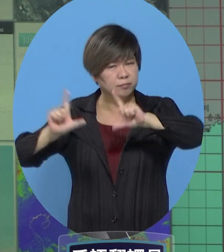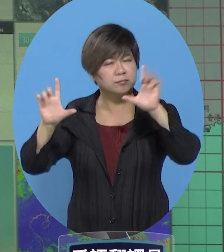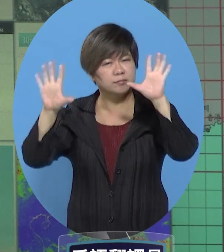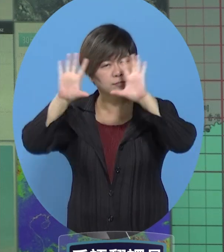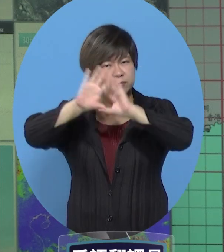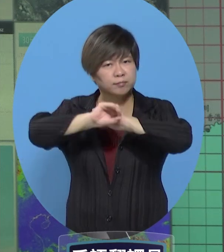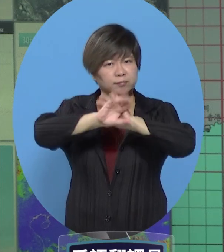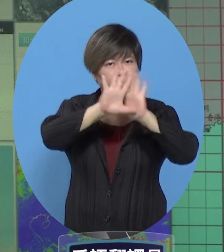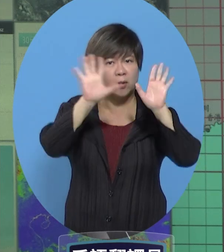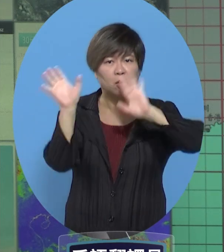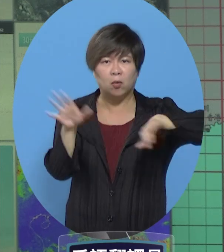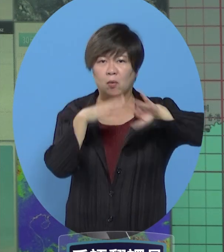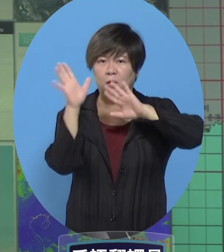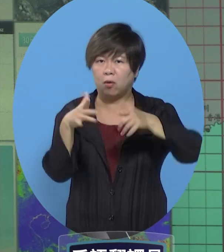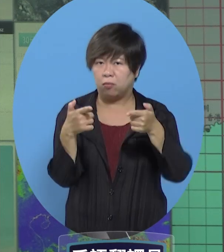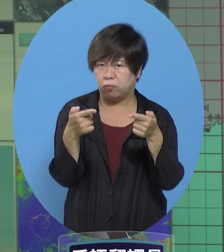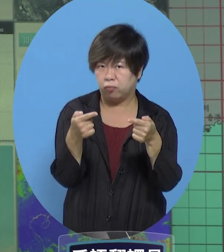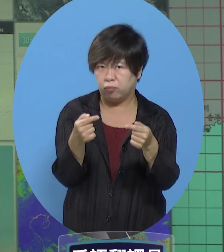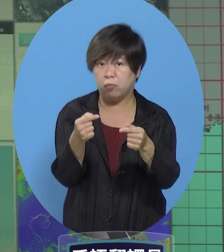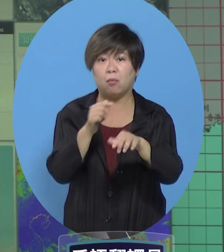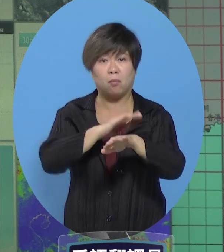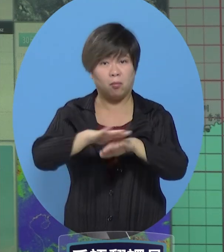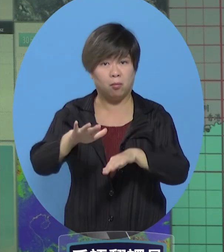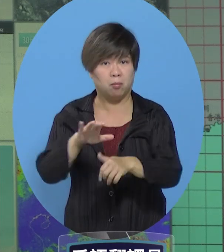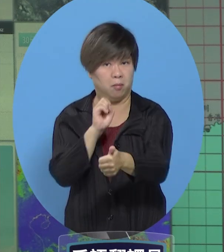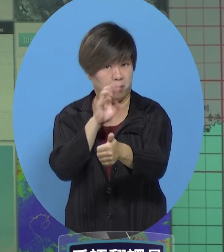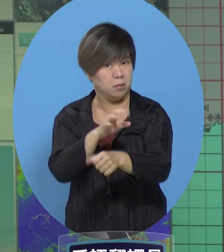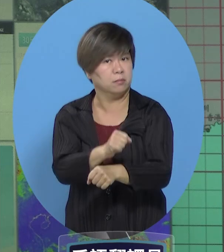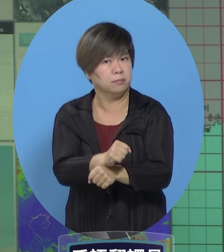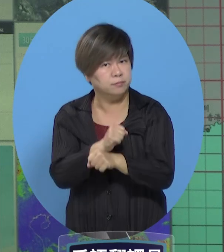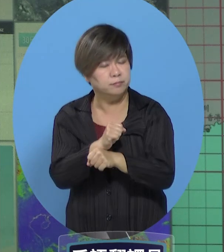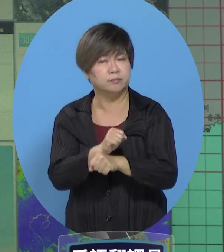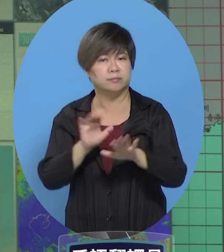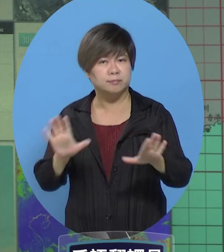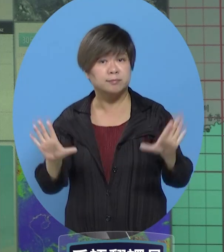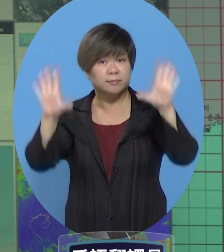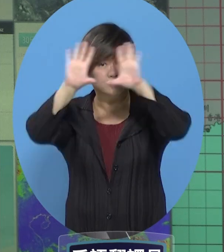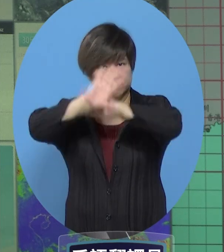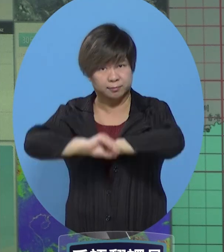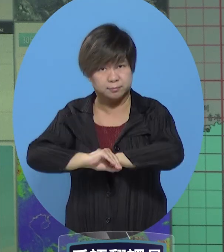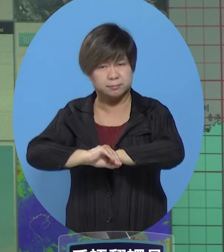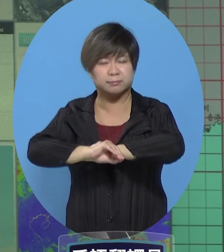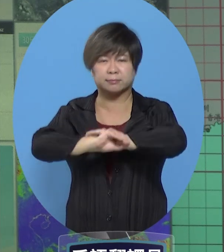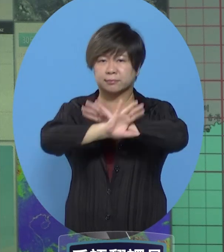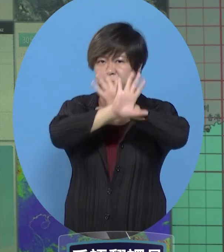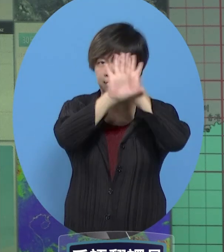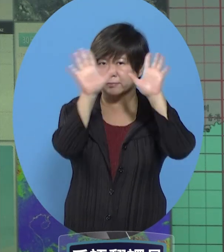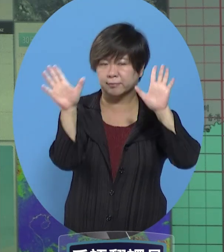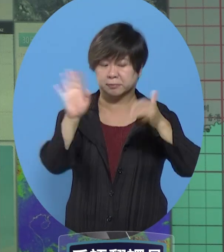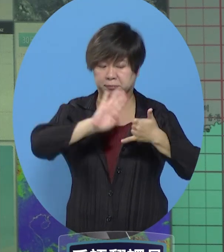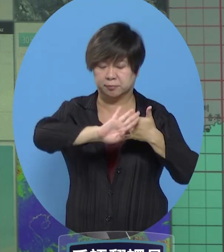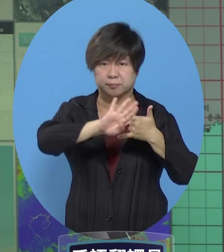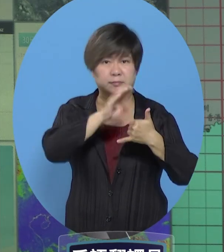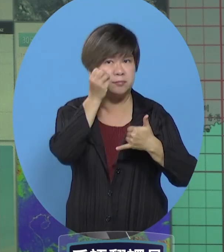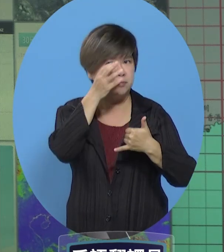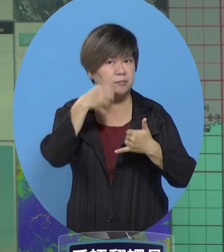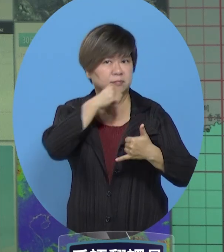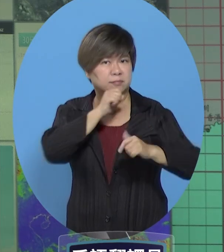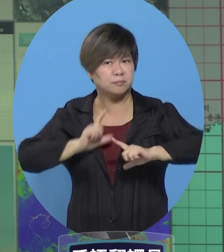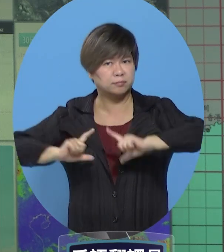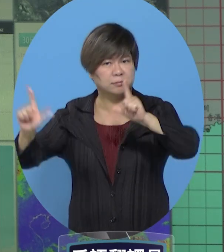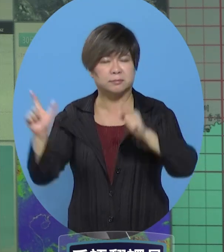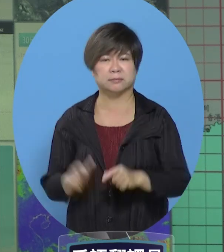晨，风力的状况会稍微减缓一些。不过要提醒的是，今天晚上到明天，在花东地区可能会有焚风的现